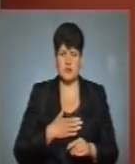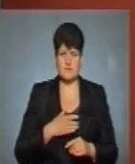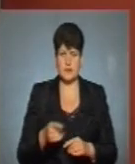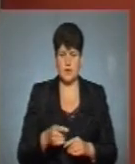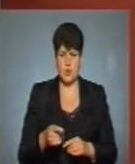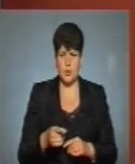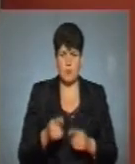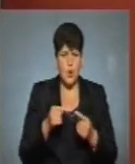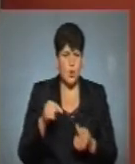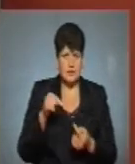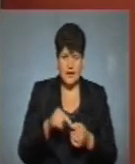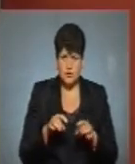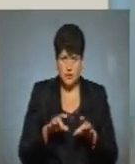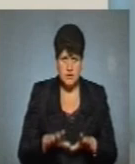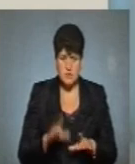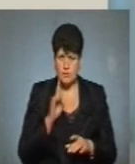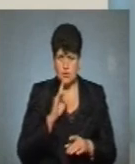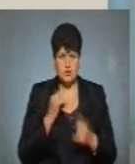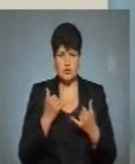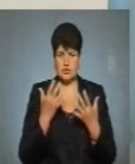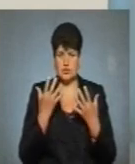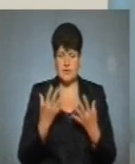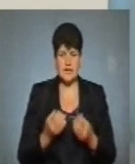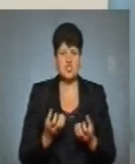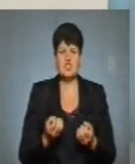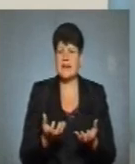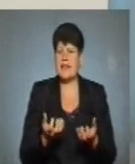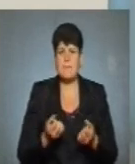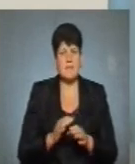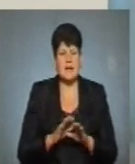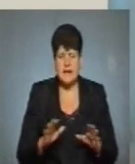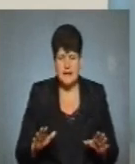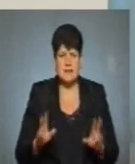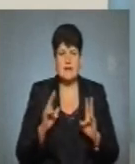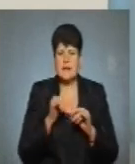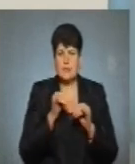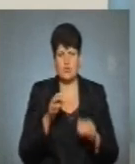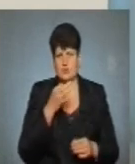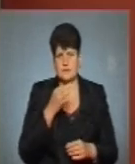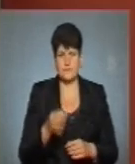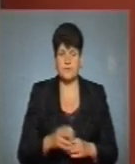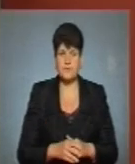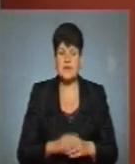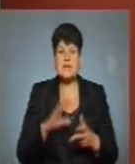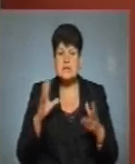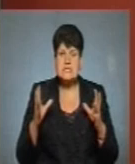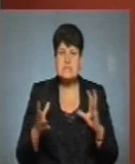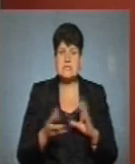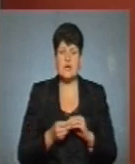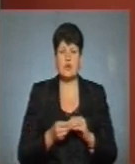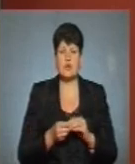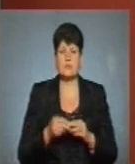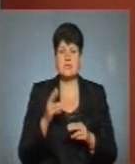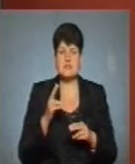конкретного рішення щодо урочистої ходи? На сьогоднішній день ще ми не прийняли і не можу я його озвучити. Як щодо загалом завершення